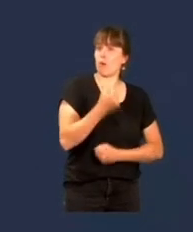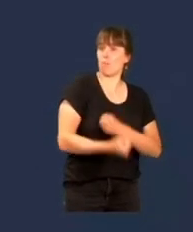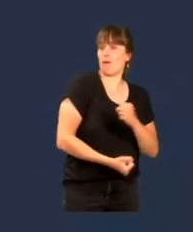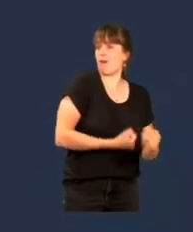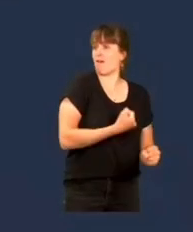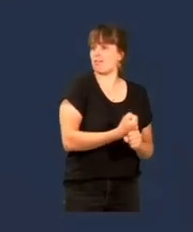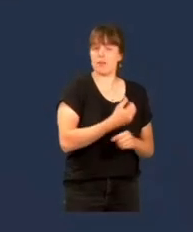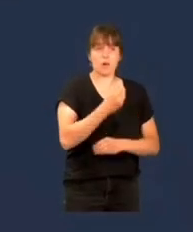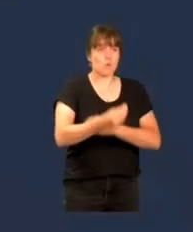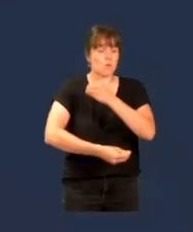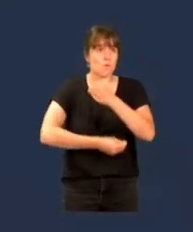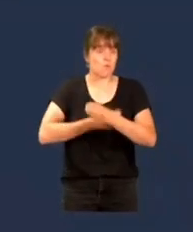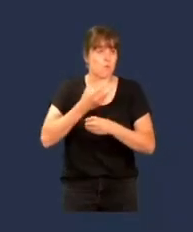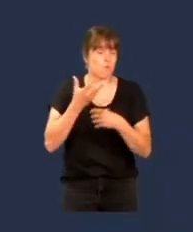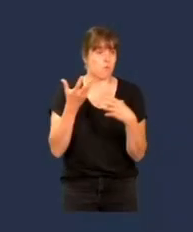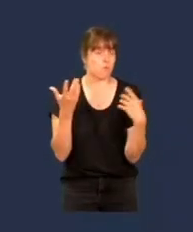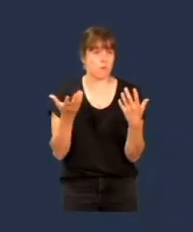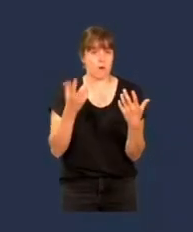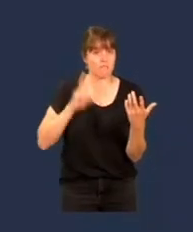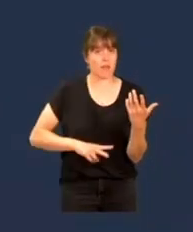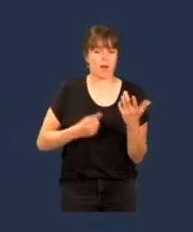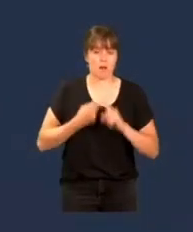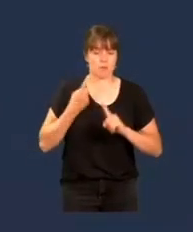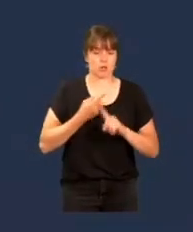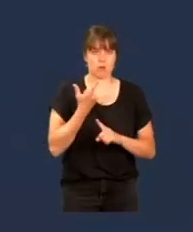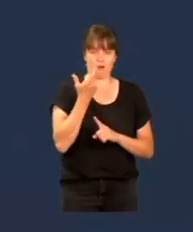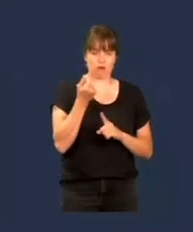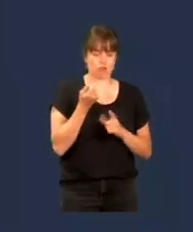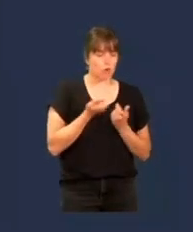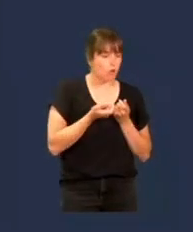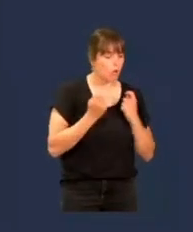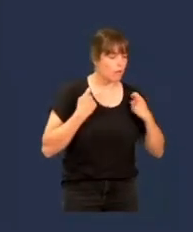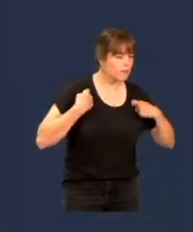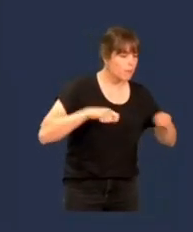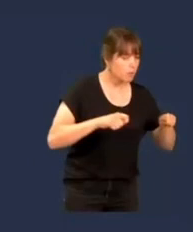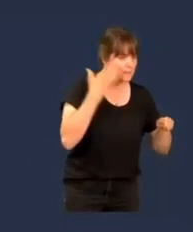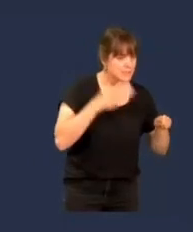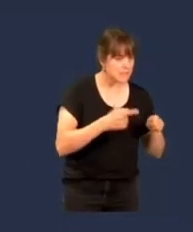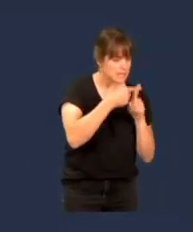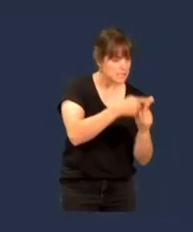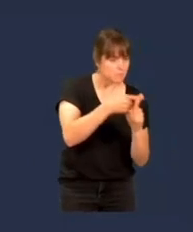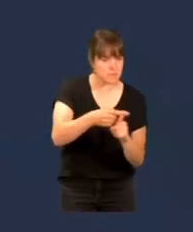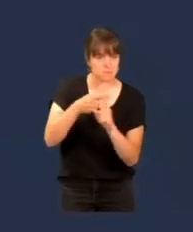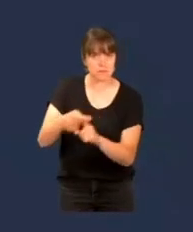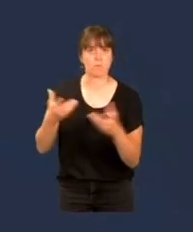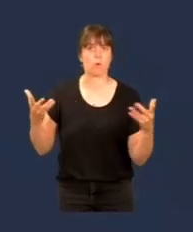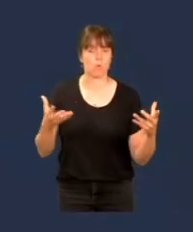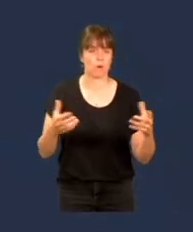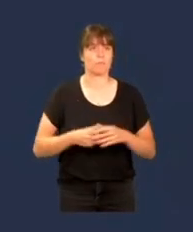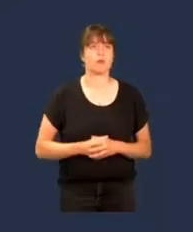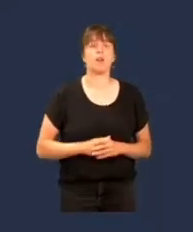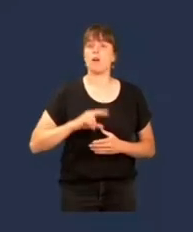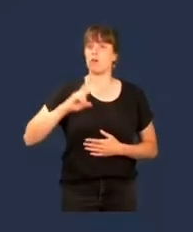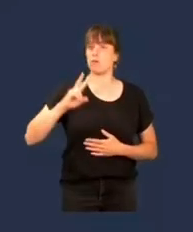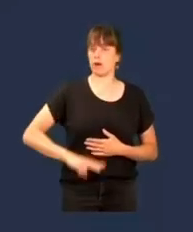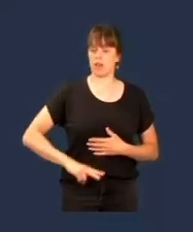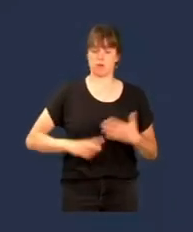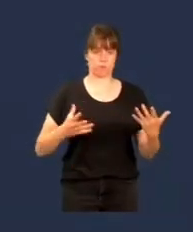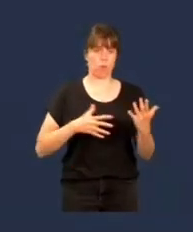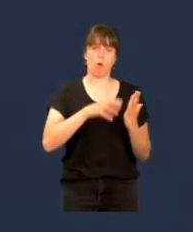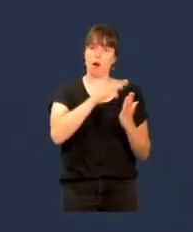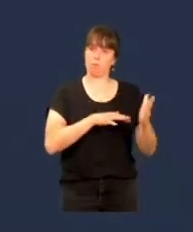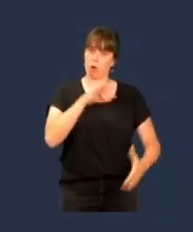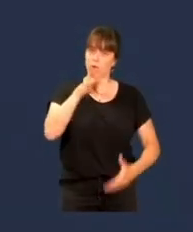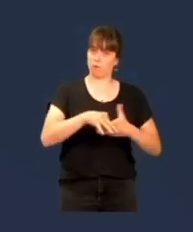sou ». Chaque denier doit être bien dépensé. Alors même si nous voterons en faveur de ce beau rapport, cette intervention me permet de